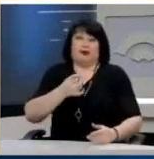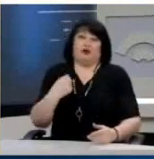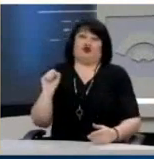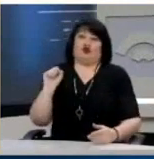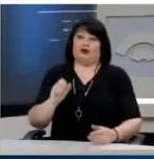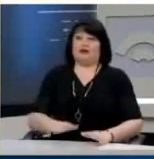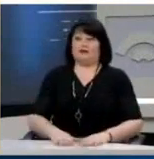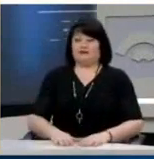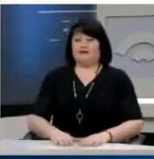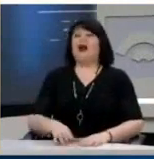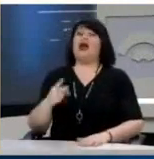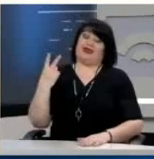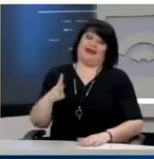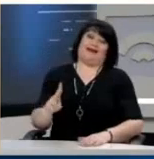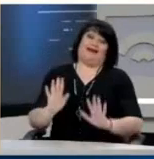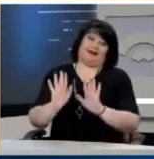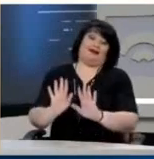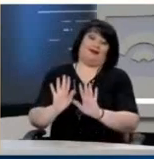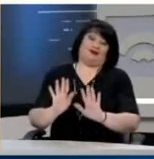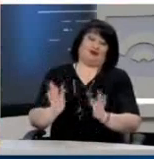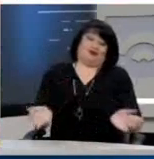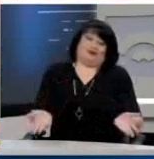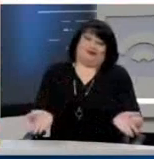Α, τα δικά σας είναι αυτά.